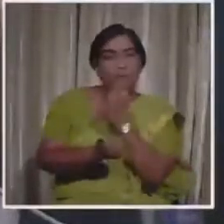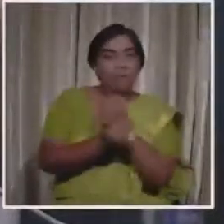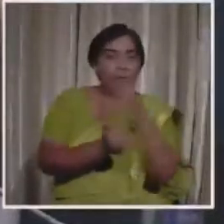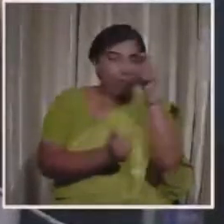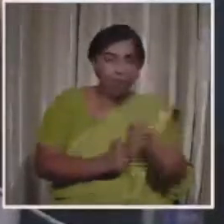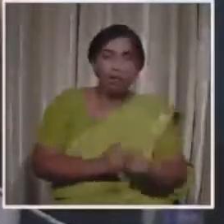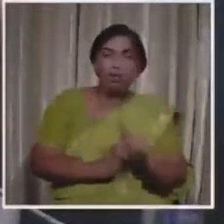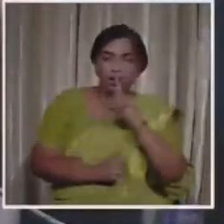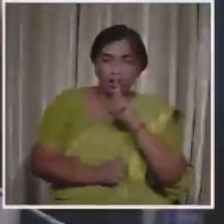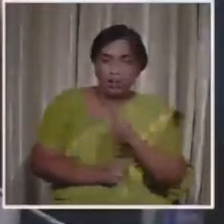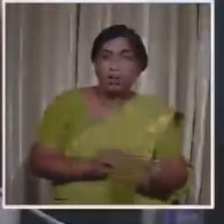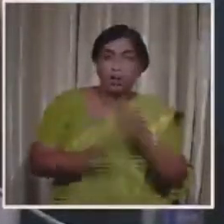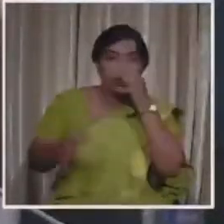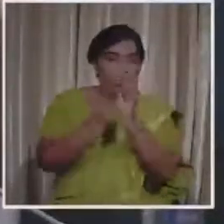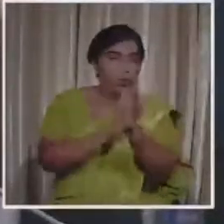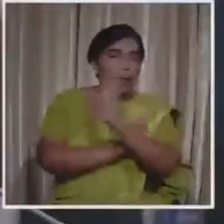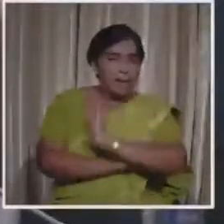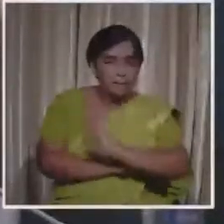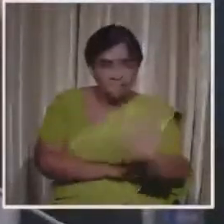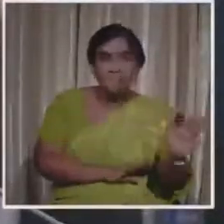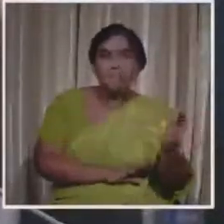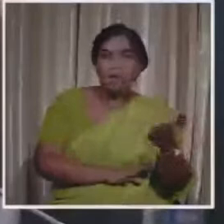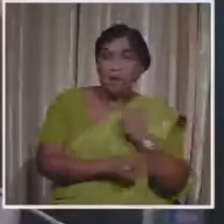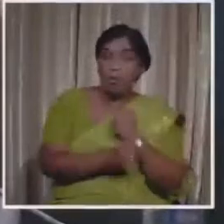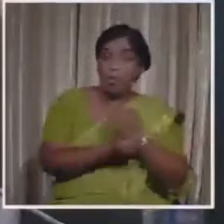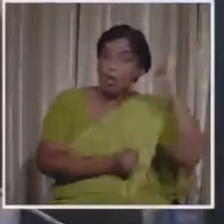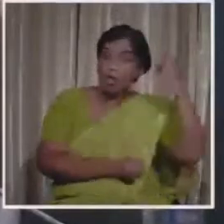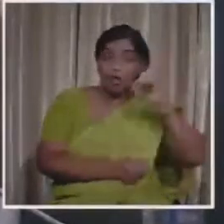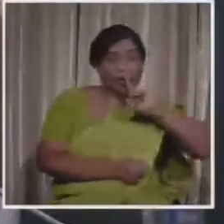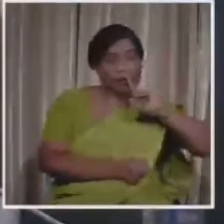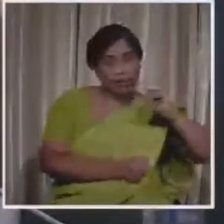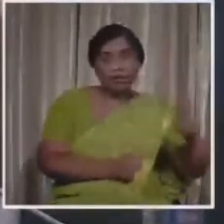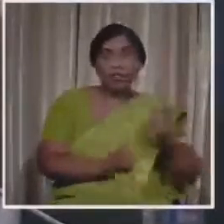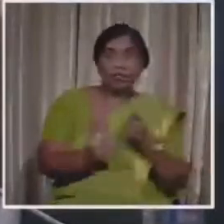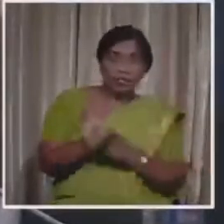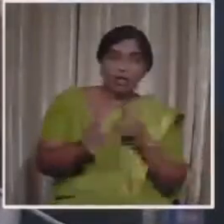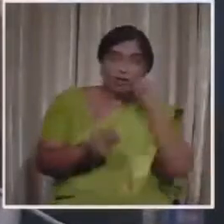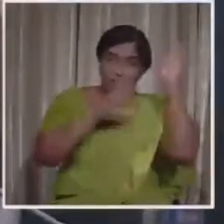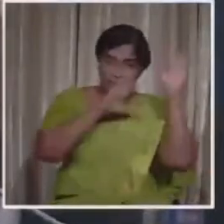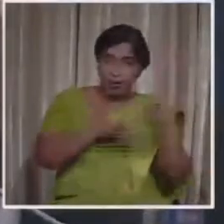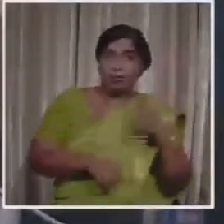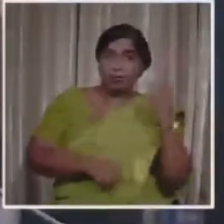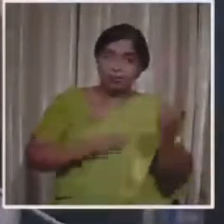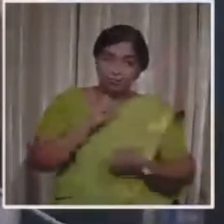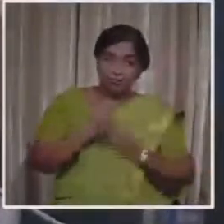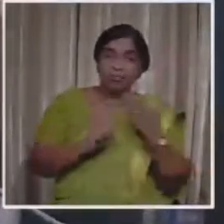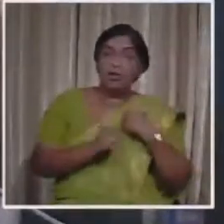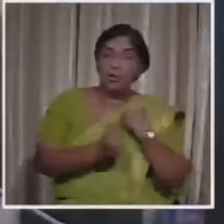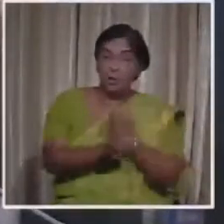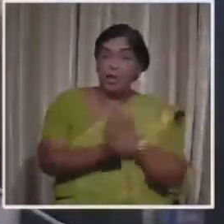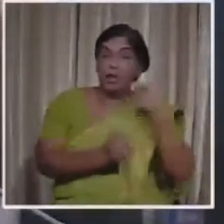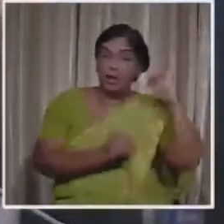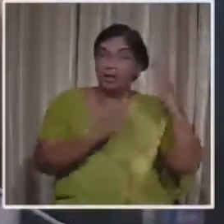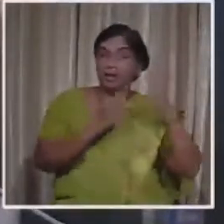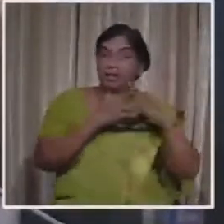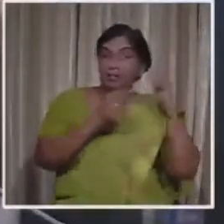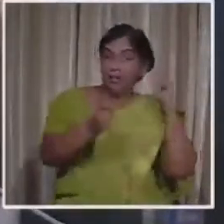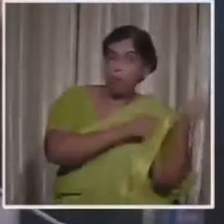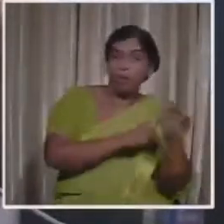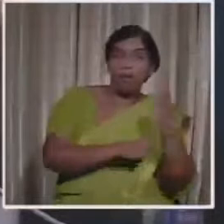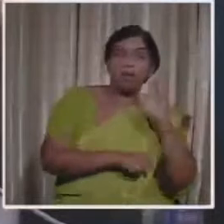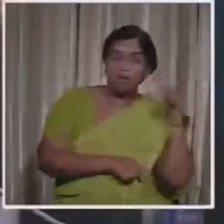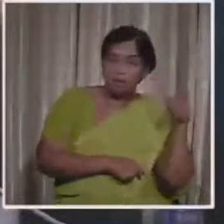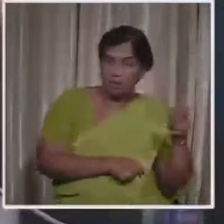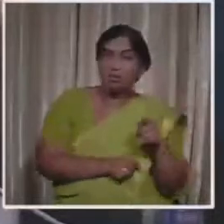කිව්වනම් උඹලා ගිනි තියන්න එපා. මං ඔයසි මහත්තයර කතා කරලා කිව්වා තරුණ පිරිස ආවේග වෙලා ඇති ඔයසි මහත්තයා ගෙදර බඩු ටික කුඩු කරන්න දෙන්න